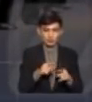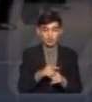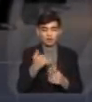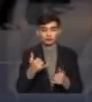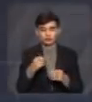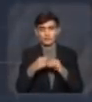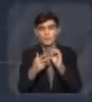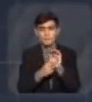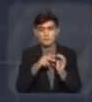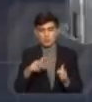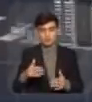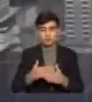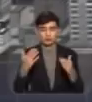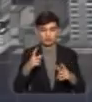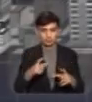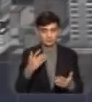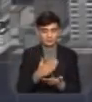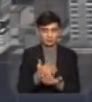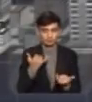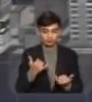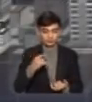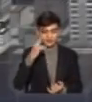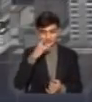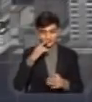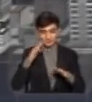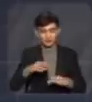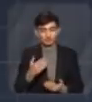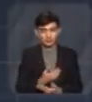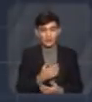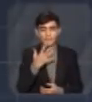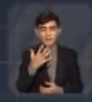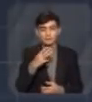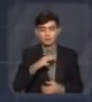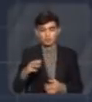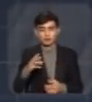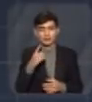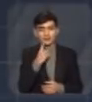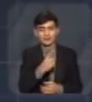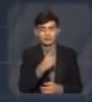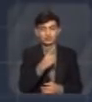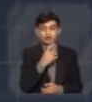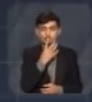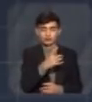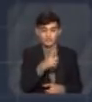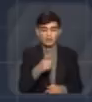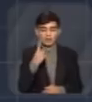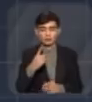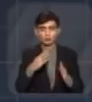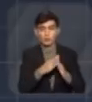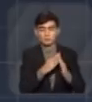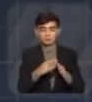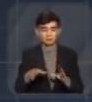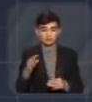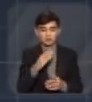миллионнан асты. Осы 18 миллионды шенеуніктер айтқан 5 миллион пәтерге бөлсек, 4 адамға бір пәтерден шығады екен. Олай